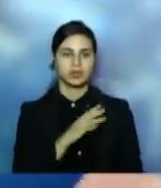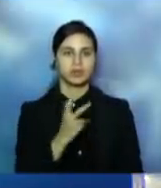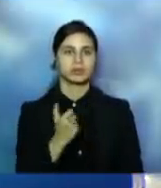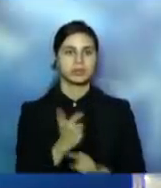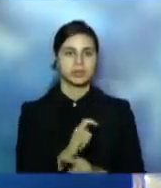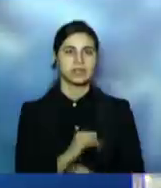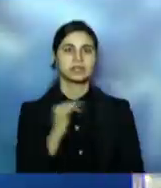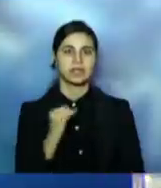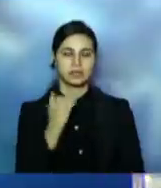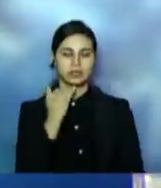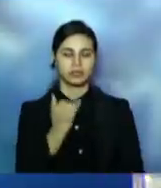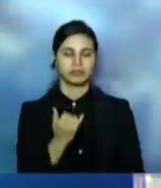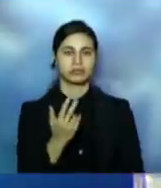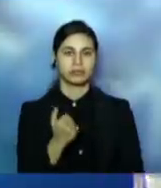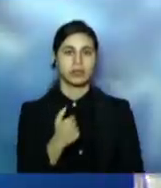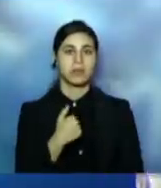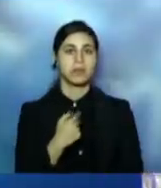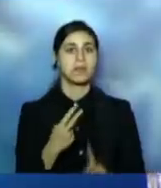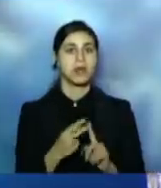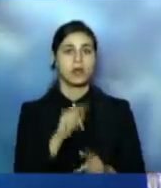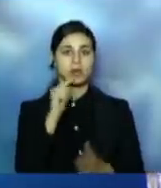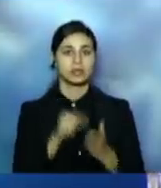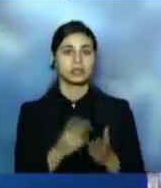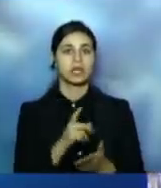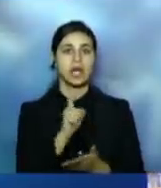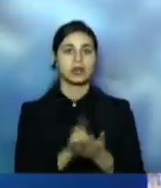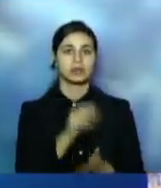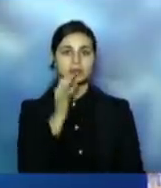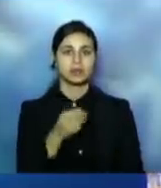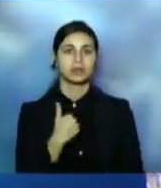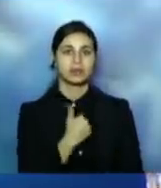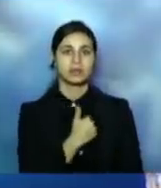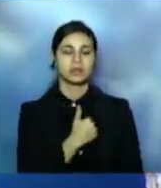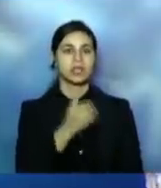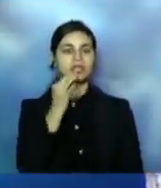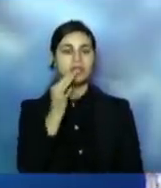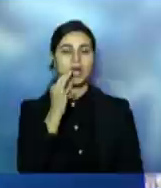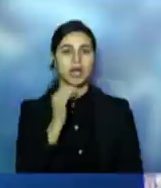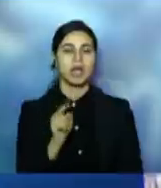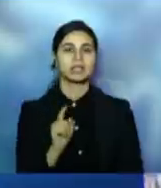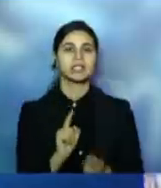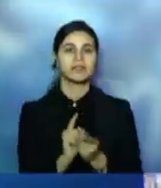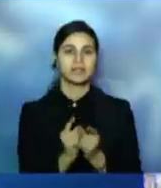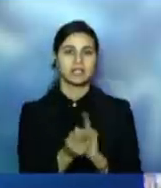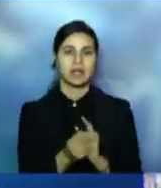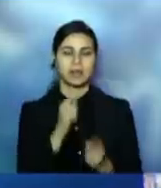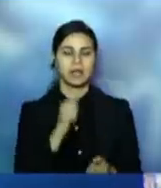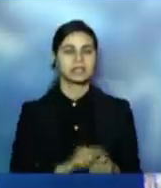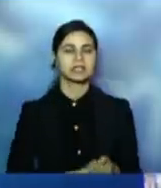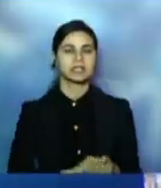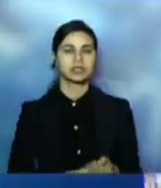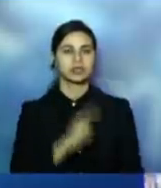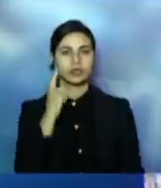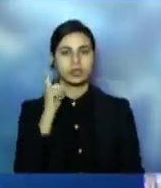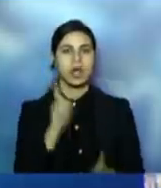და გვიყურებთ ერთგულად. მეორე საკითხი რომელიც უნდა გითხრათ, შაქრის დონის ცვლილება სისხლში არ